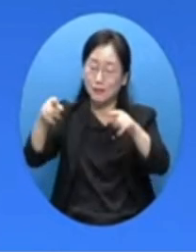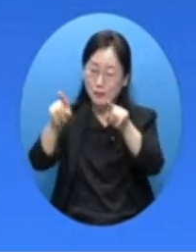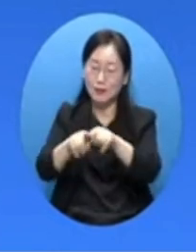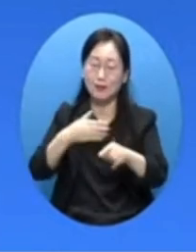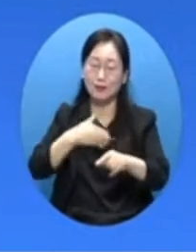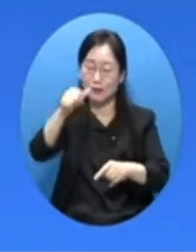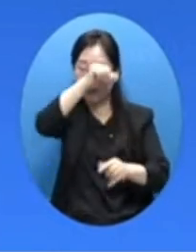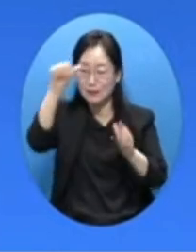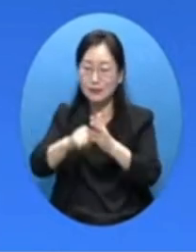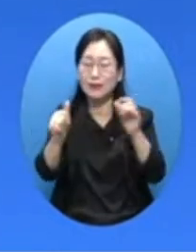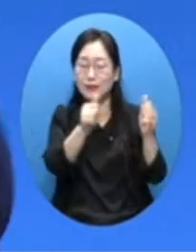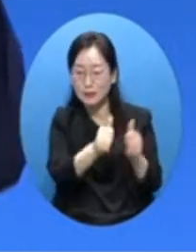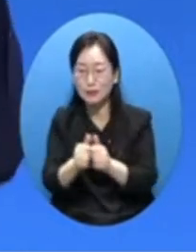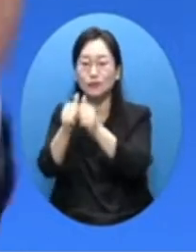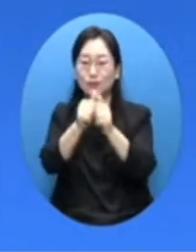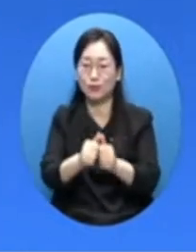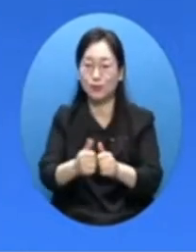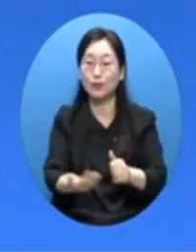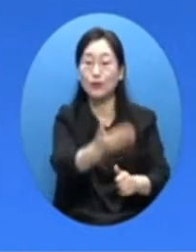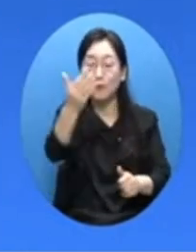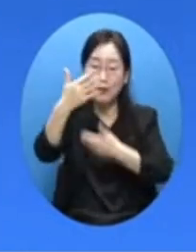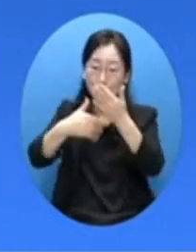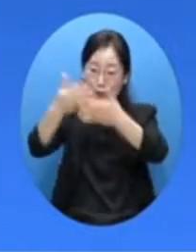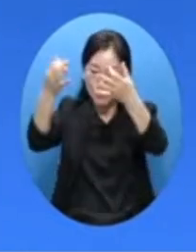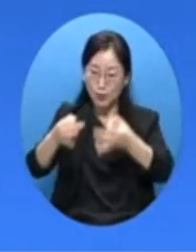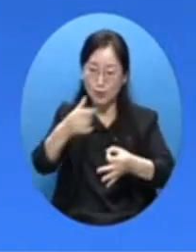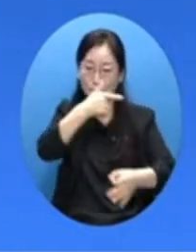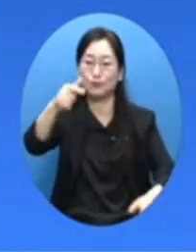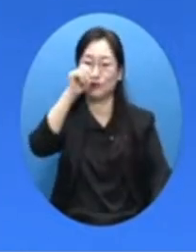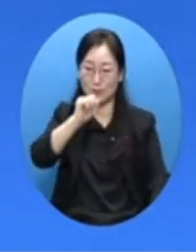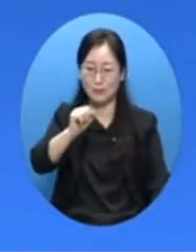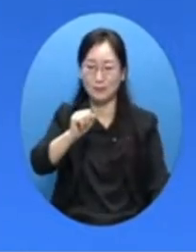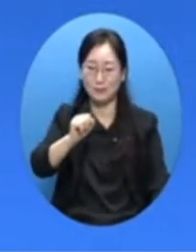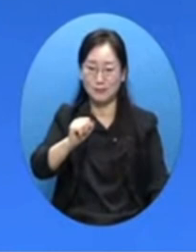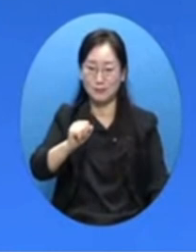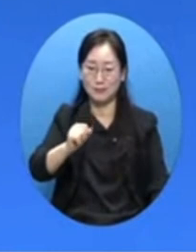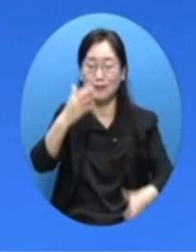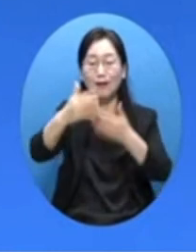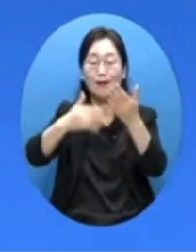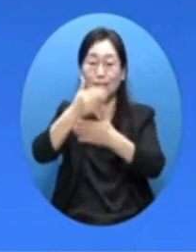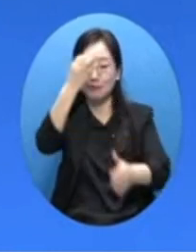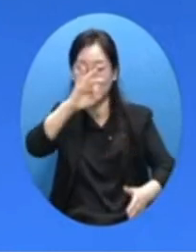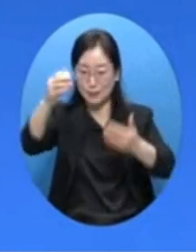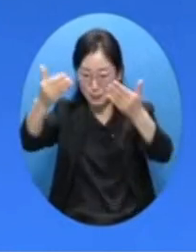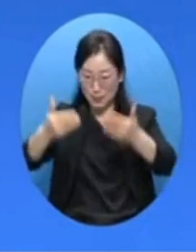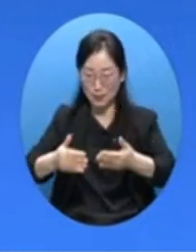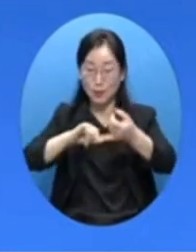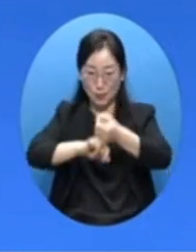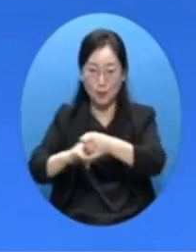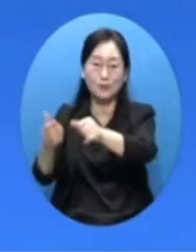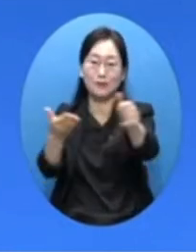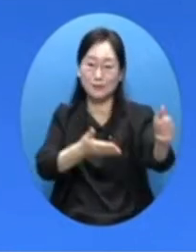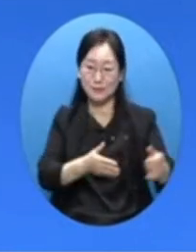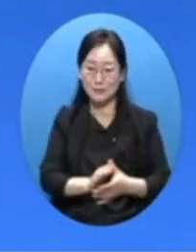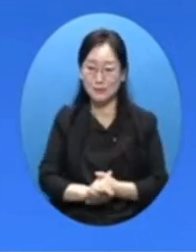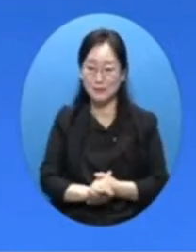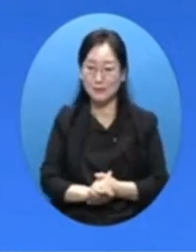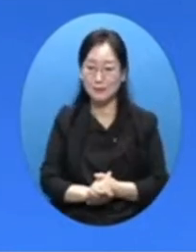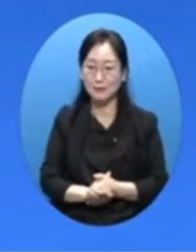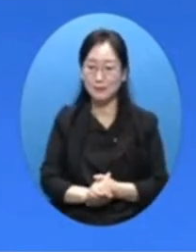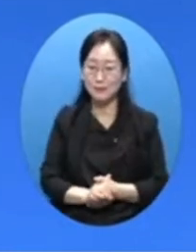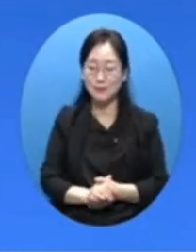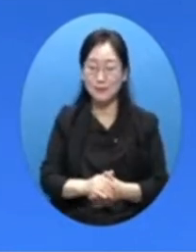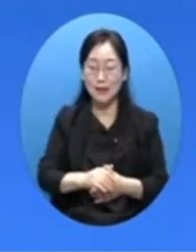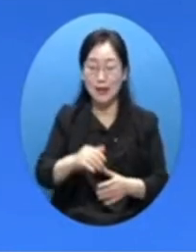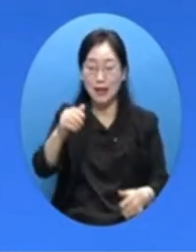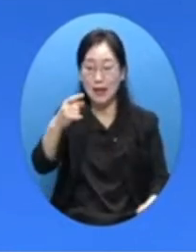날 일생을 인도하고 계신데 여러분 하나님 보시기에 심히 좋았더라. 하나님 앞에 인정받는 일꾼들이 다 되기를 바랍니다. 에녹이